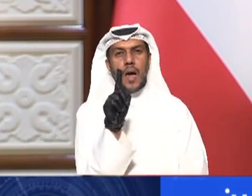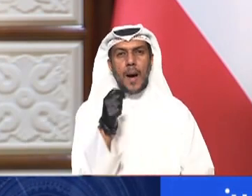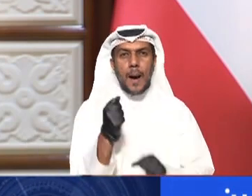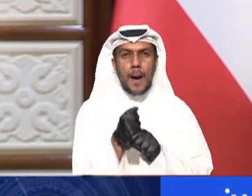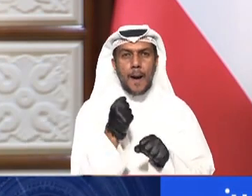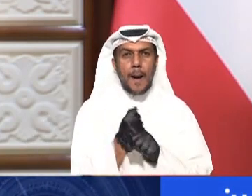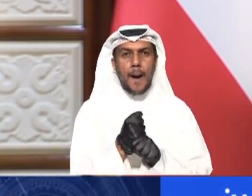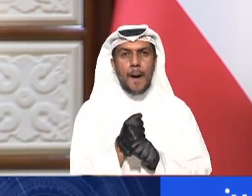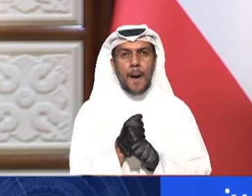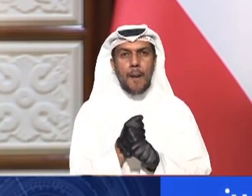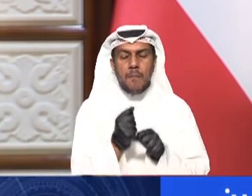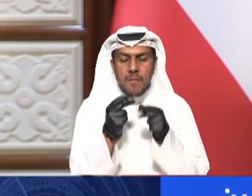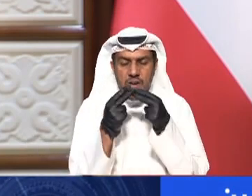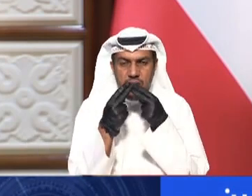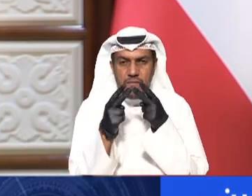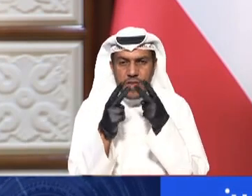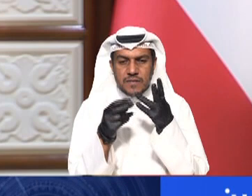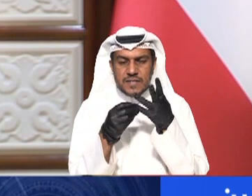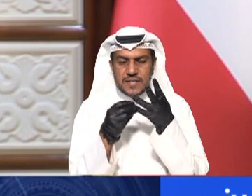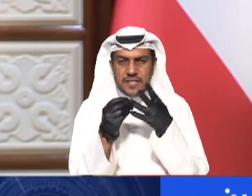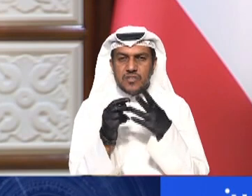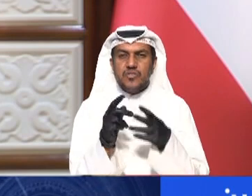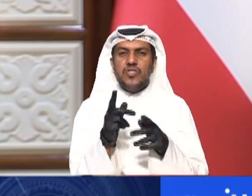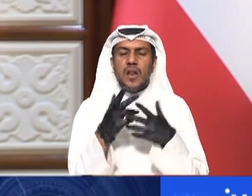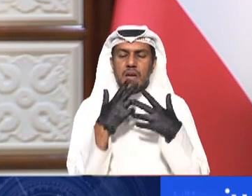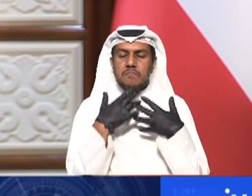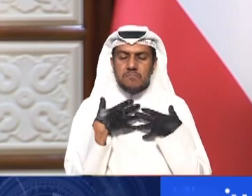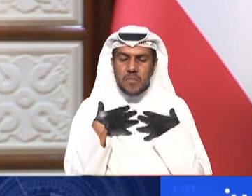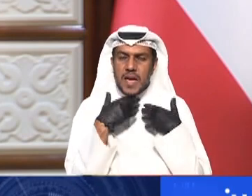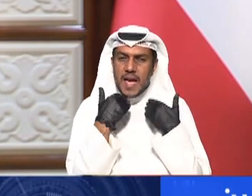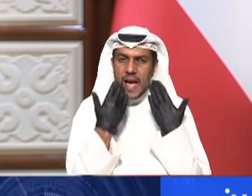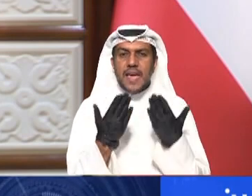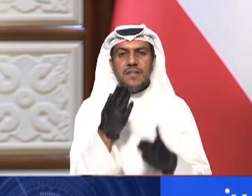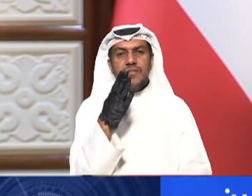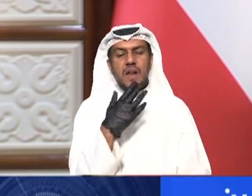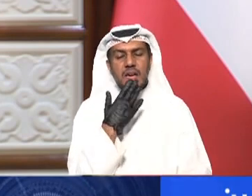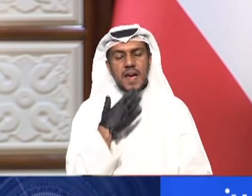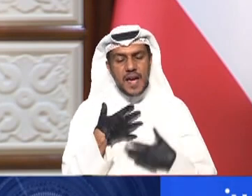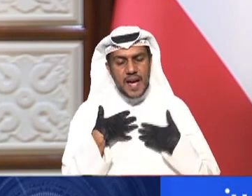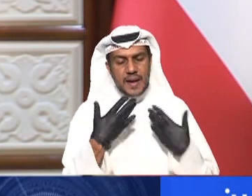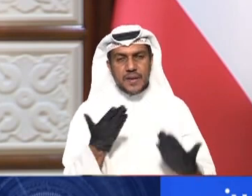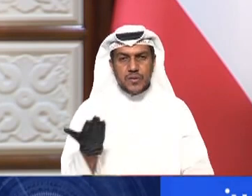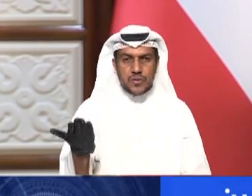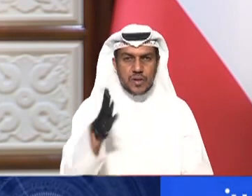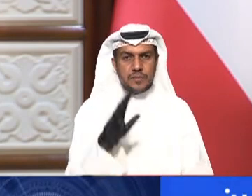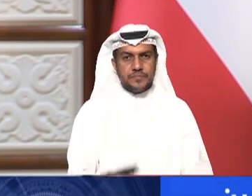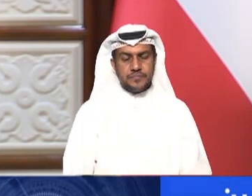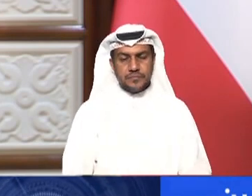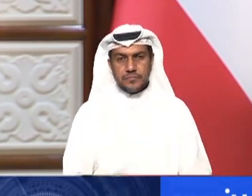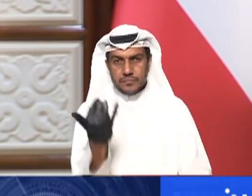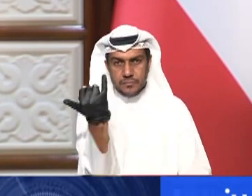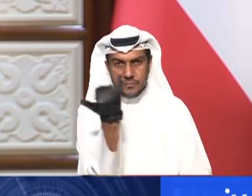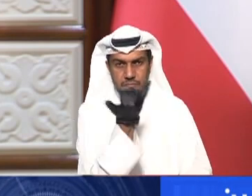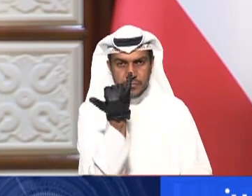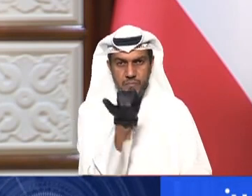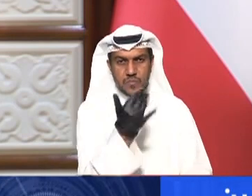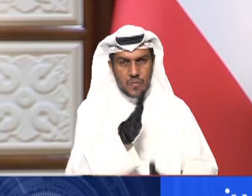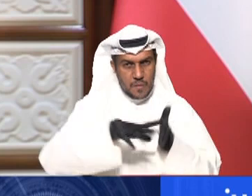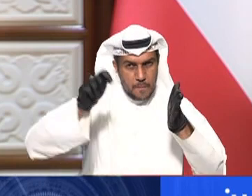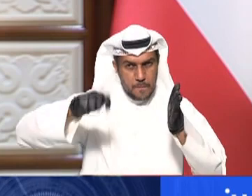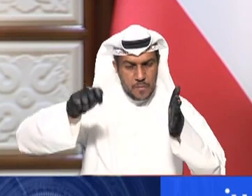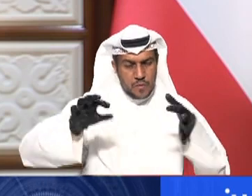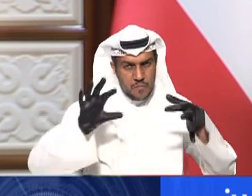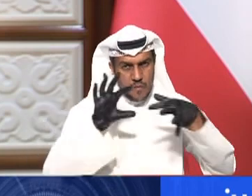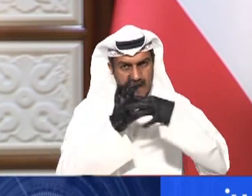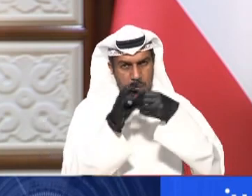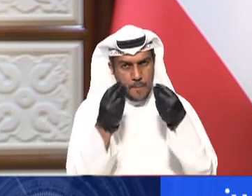العودة التدريجية إلى الحياة الطبيعية. نحن في أمس الحاجة إلى عقد جلسات لمجلس الأمة،